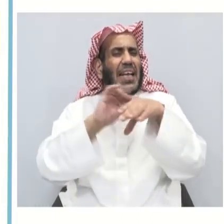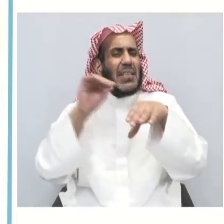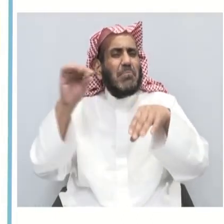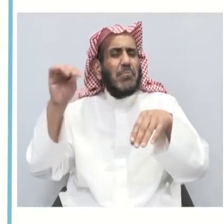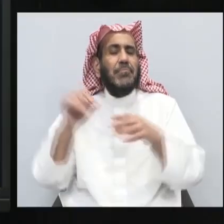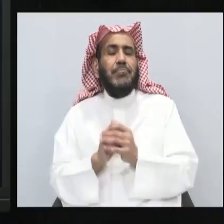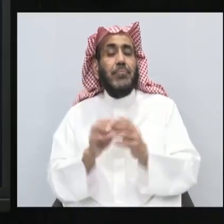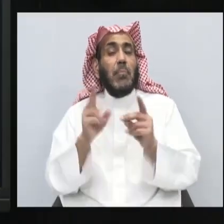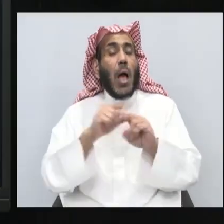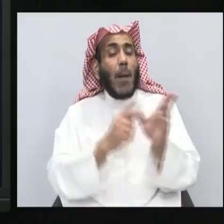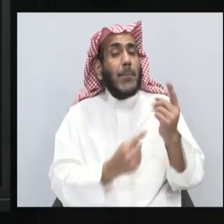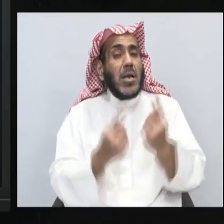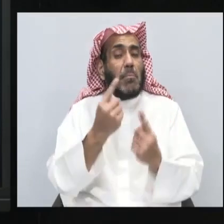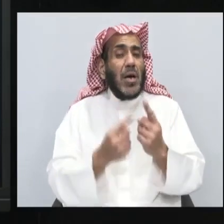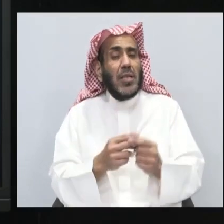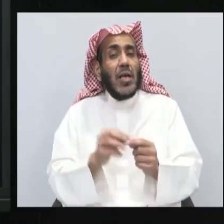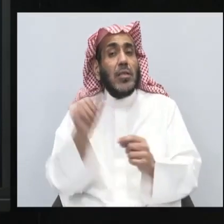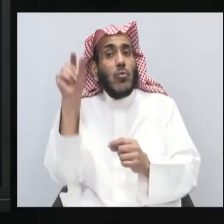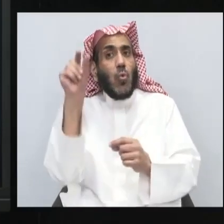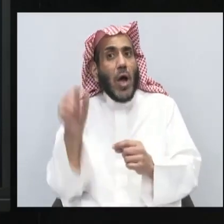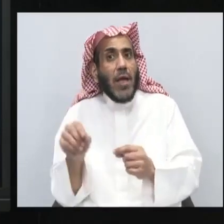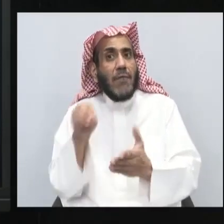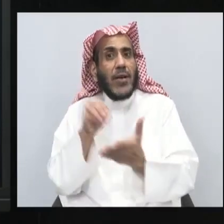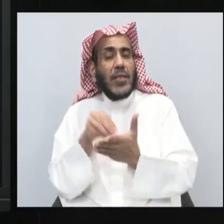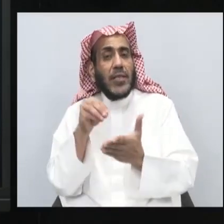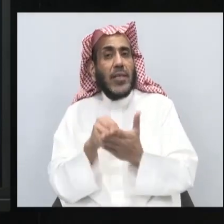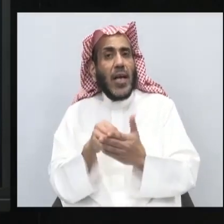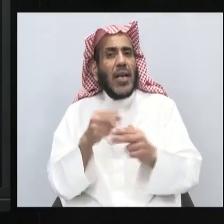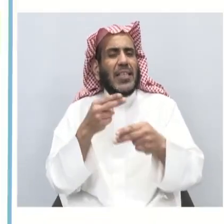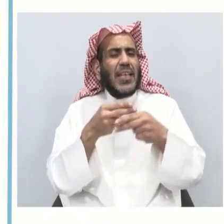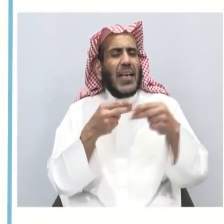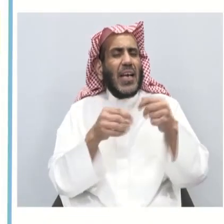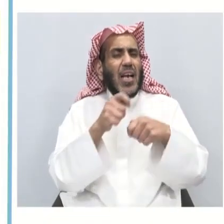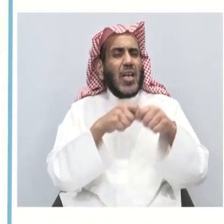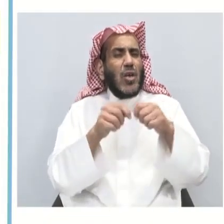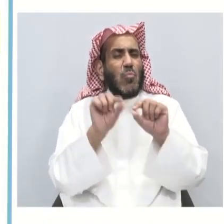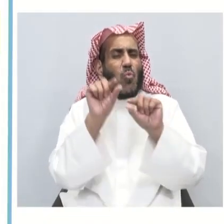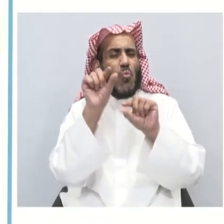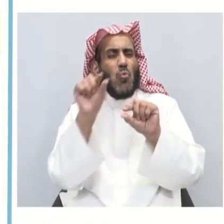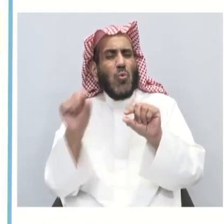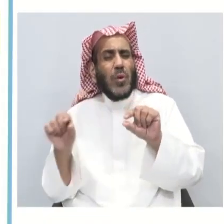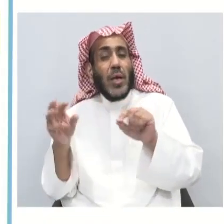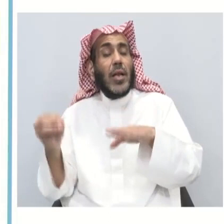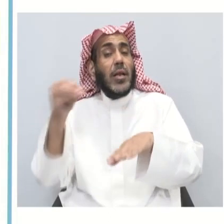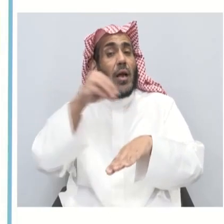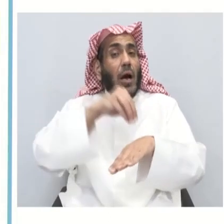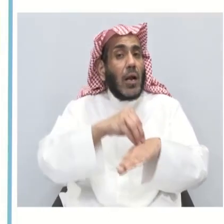أما النباتات الوعائية فهي تحتوي على تراكيب أنبوبية لنقل الماء